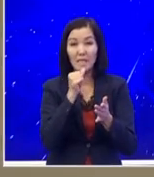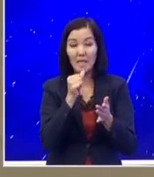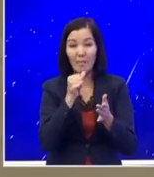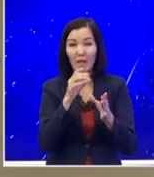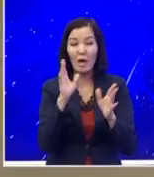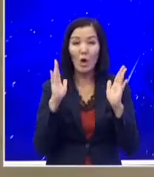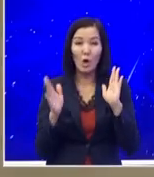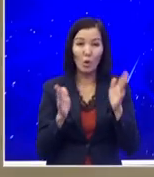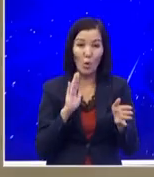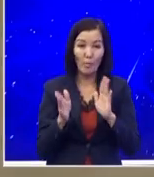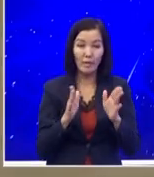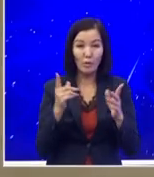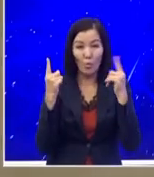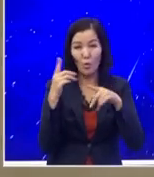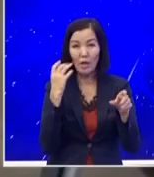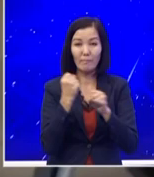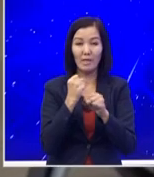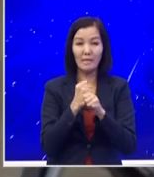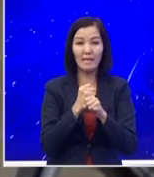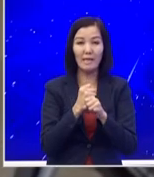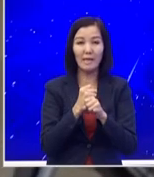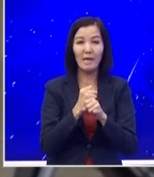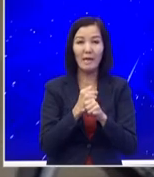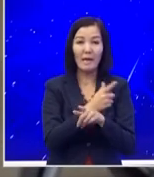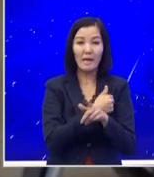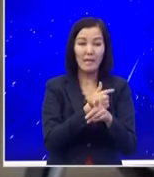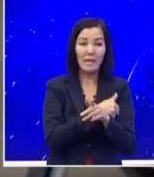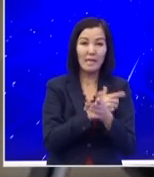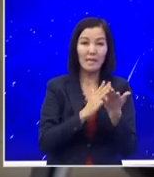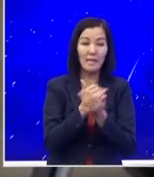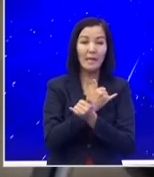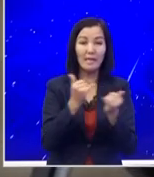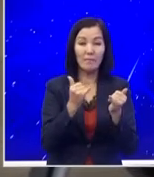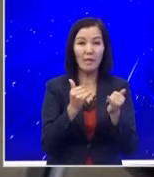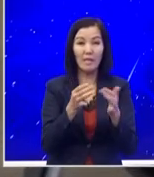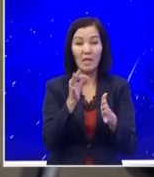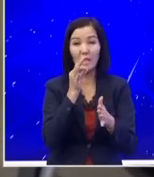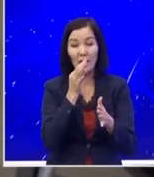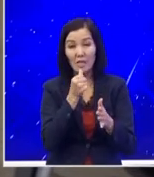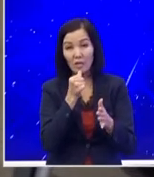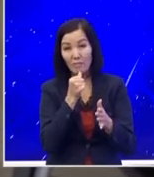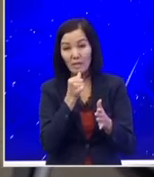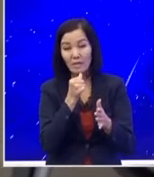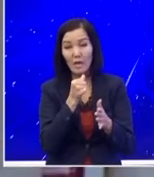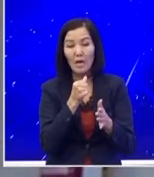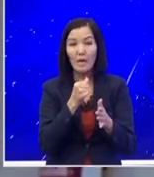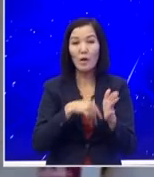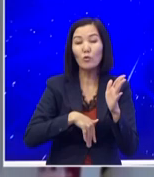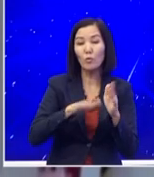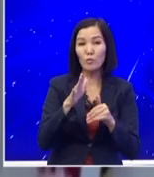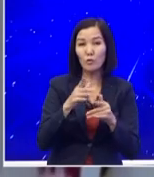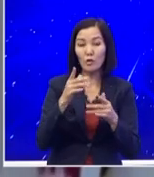шығарды. Пеппер бір аптада Адвиния Хельске клиникасында қызмет етті. Тәжірибе барысында роботтың бірнеше қасиеттері анықталған.